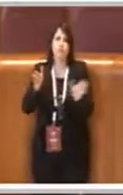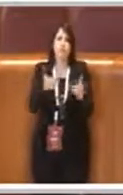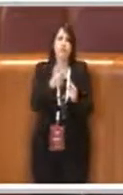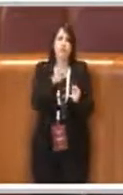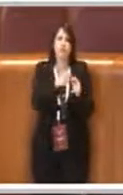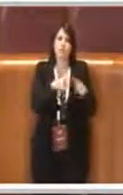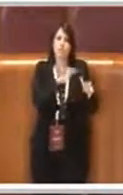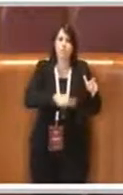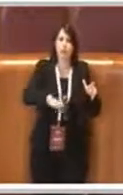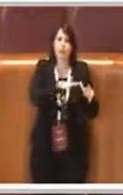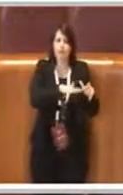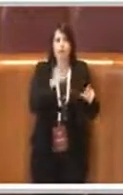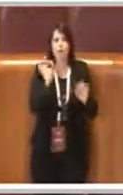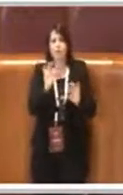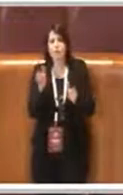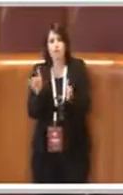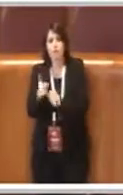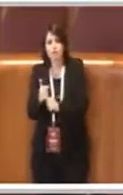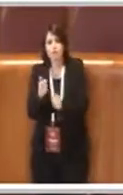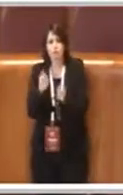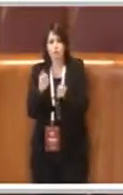tantomeno del Dipartimento Mobilità.